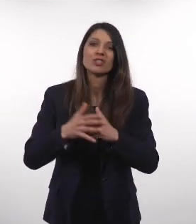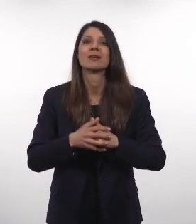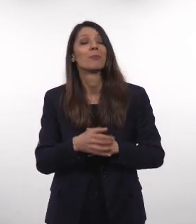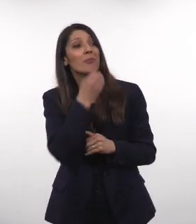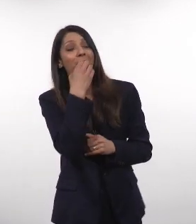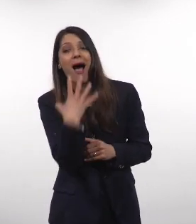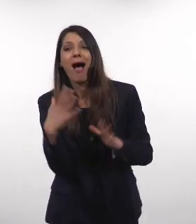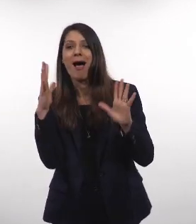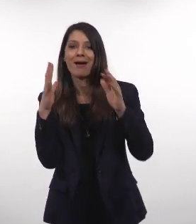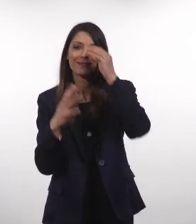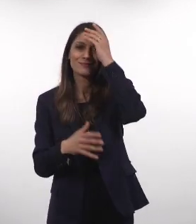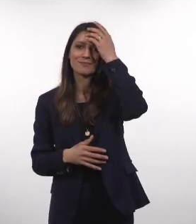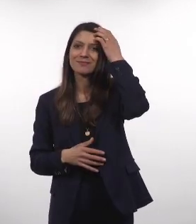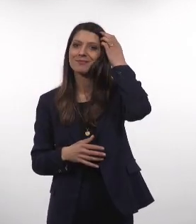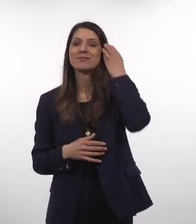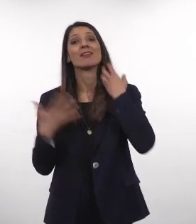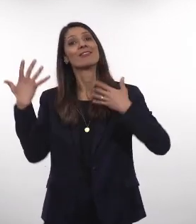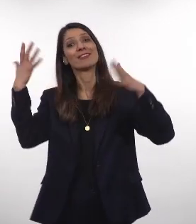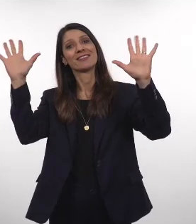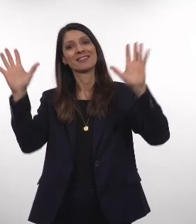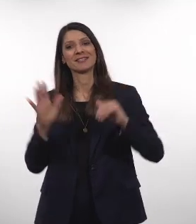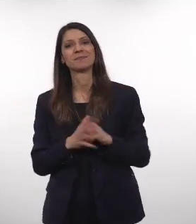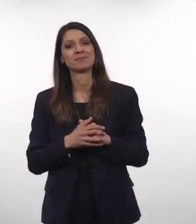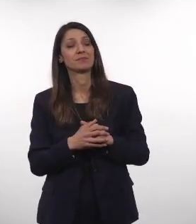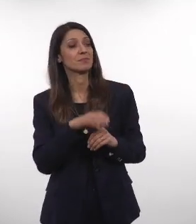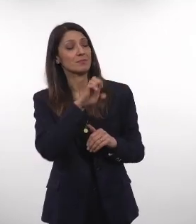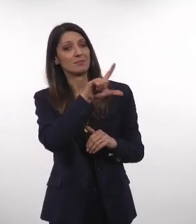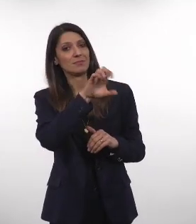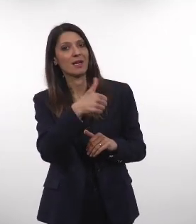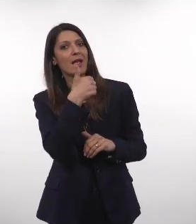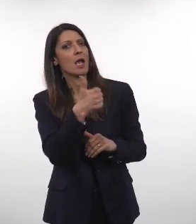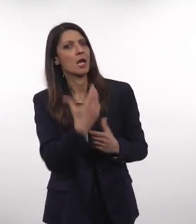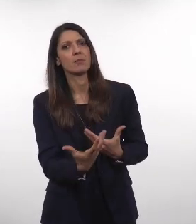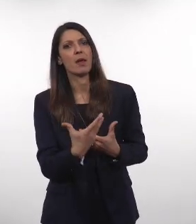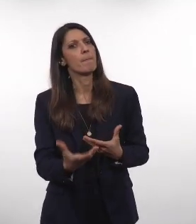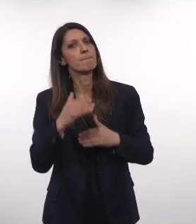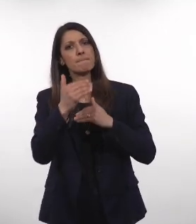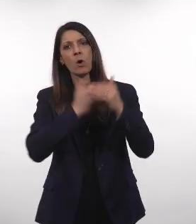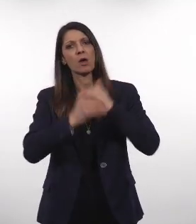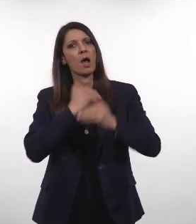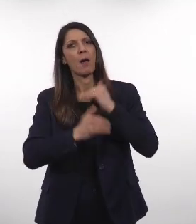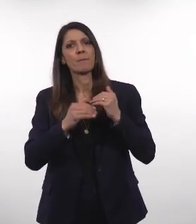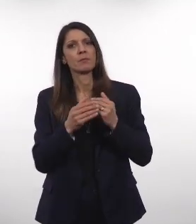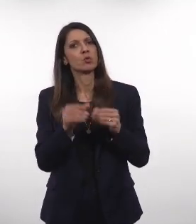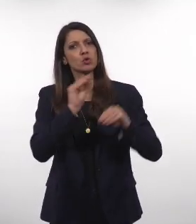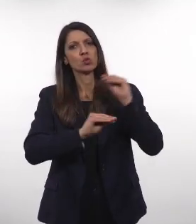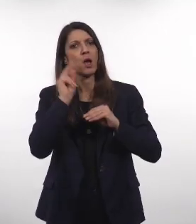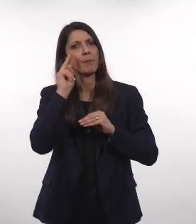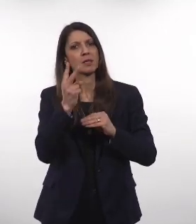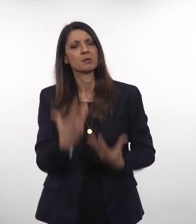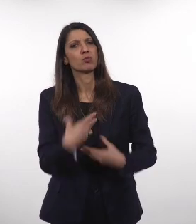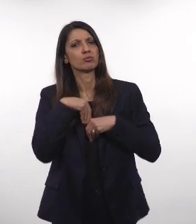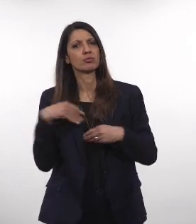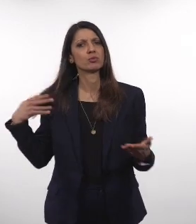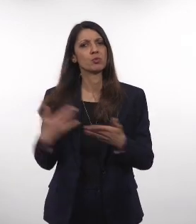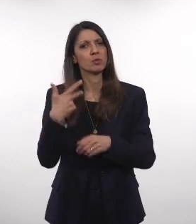bien. C'est fini. Voici Ella qui a intégré le programme d'habituation aux soins depuis 2 ans. À moi? À